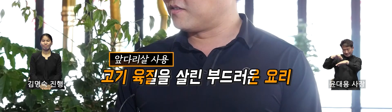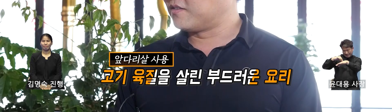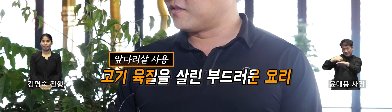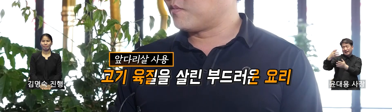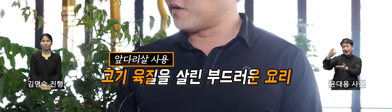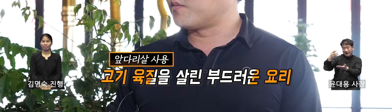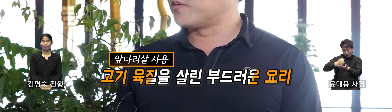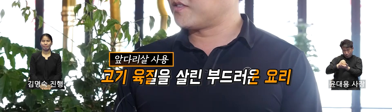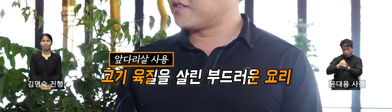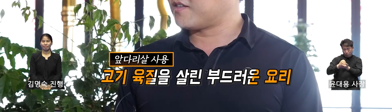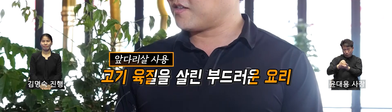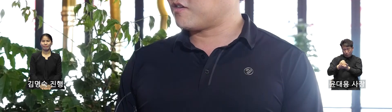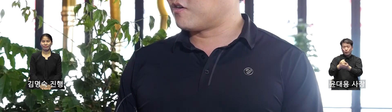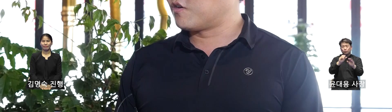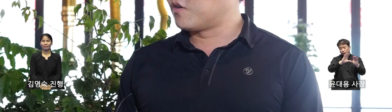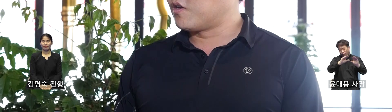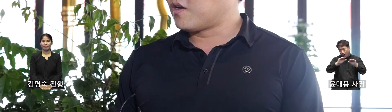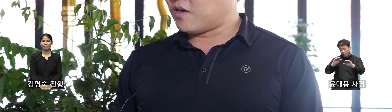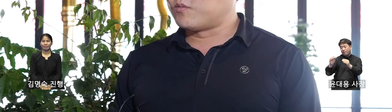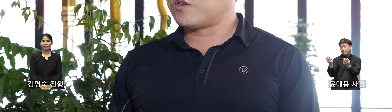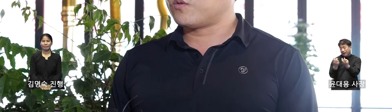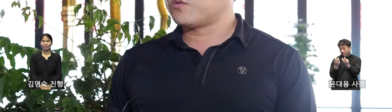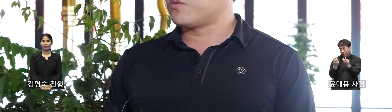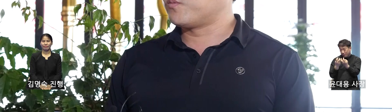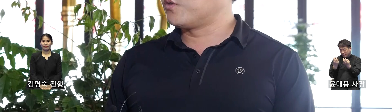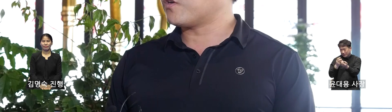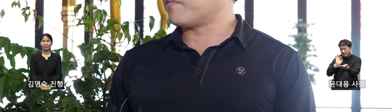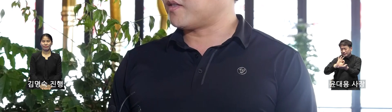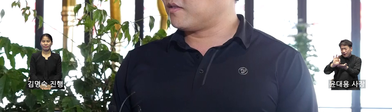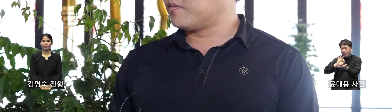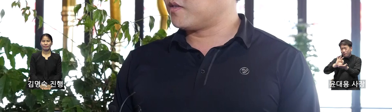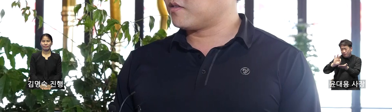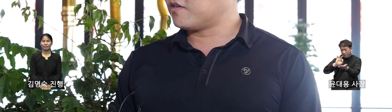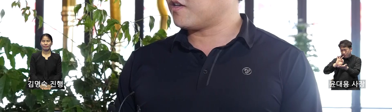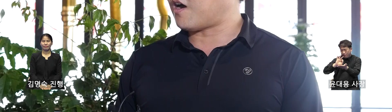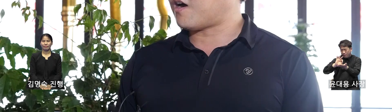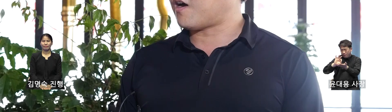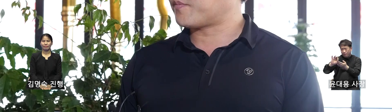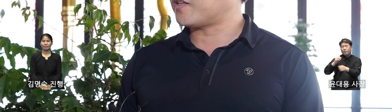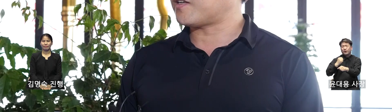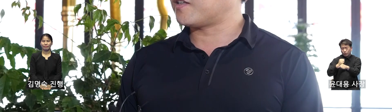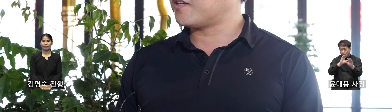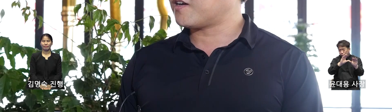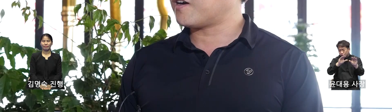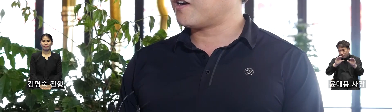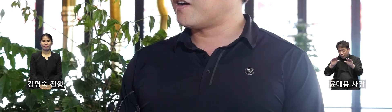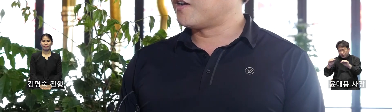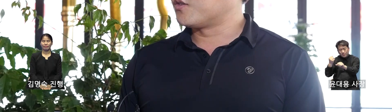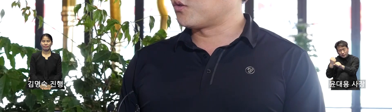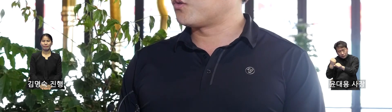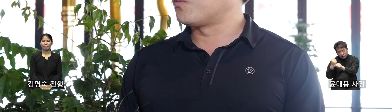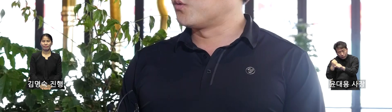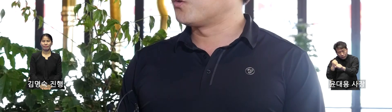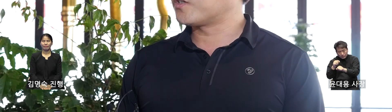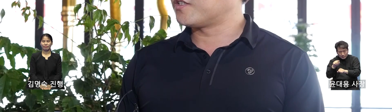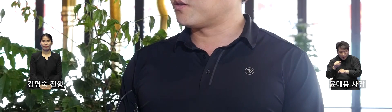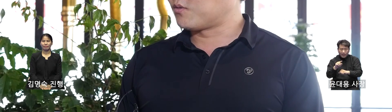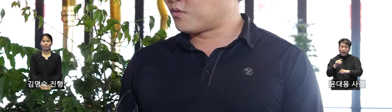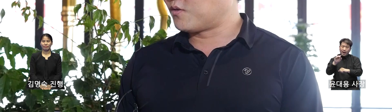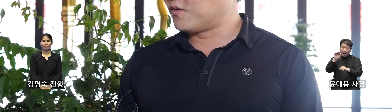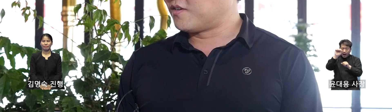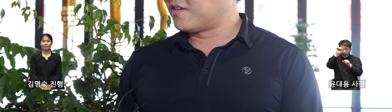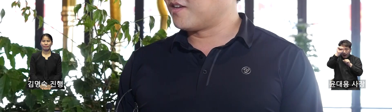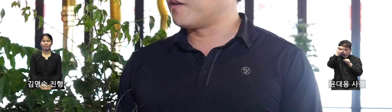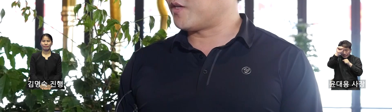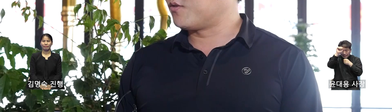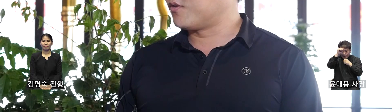부드럽게 하는 방법을 선택을 해서 아무래도 좀 부드럽게 만들면서 이게 아, 앞다리살인가 정도로 못 느낄